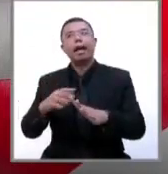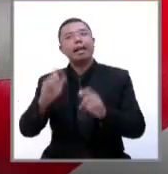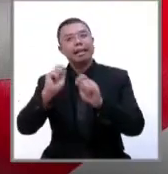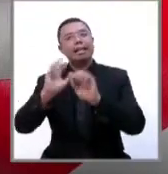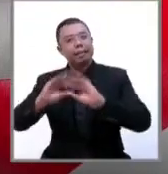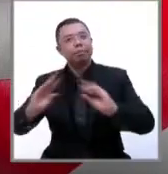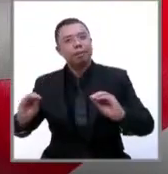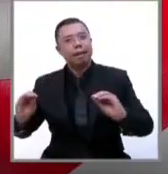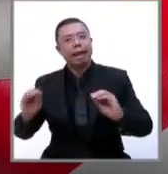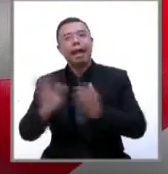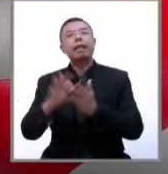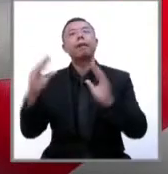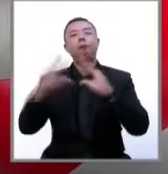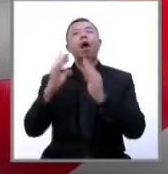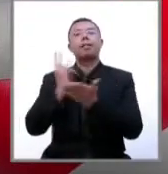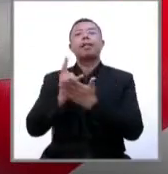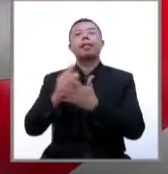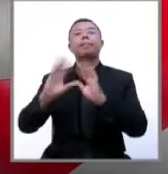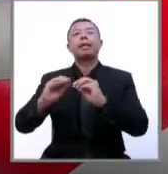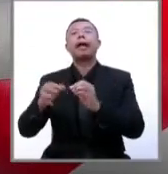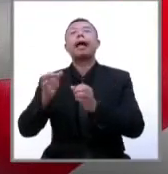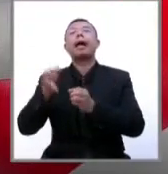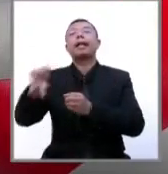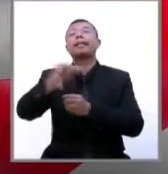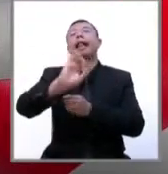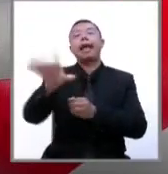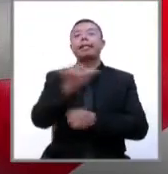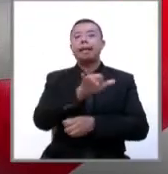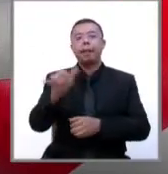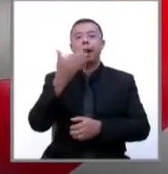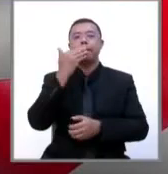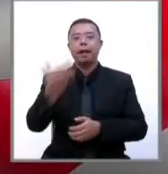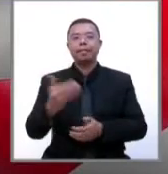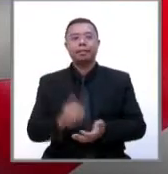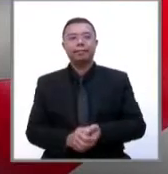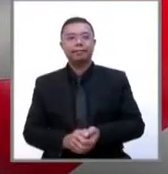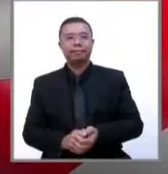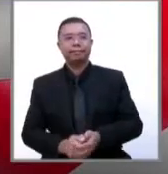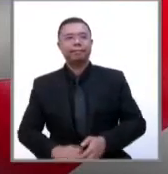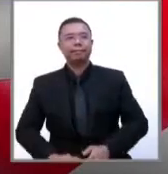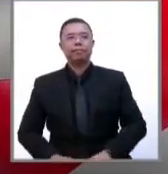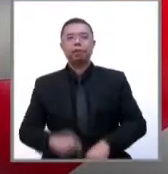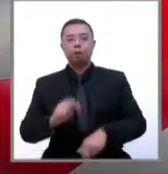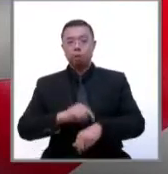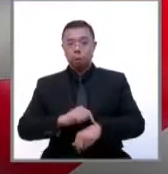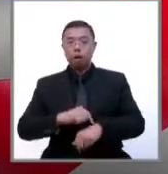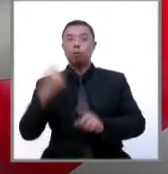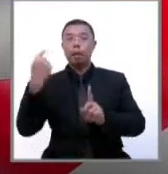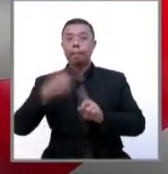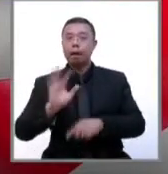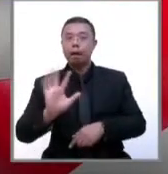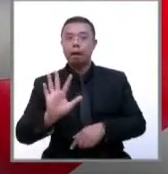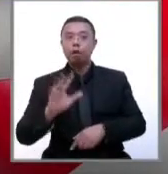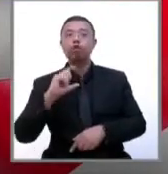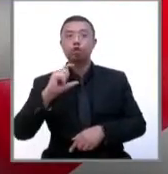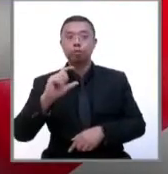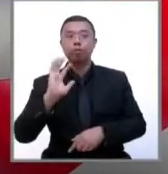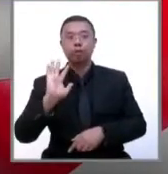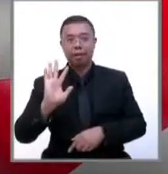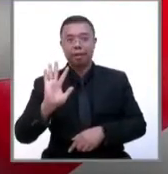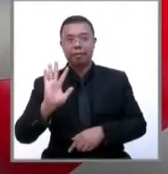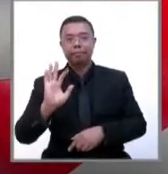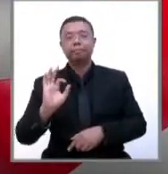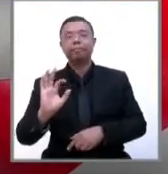Mojokerto ini juga bisa dijalankan di desa-desa yang lain Terima kasih baik waktunya masih cukup pak